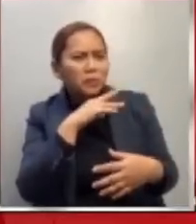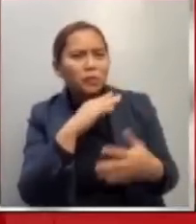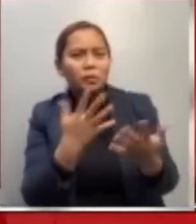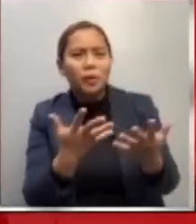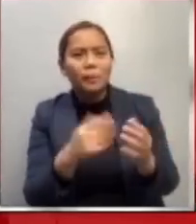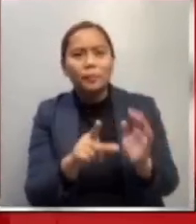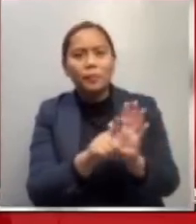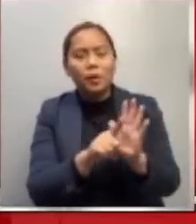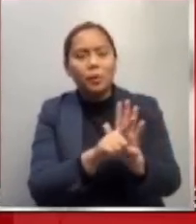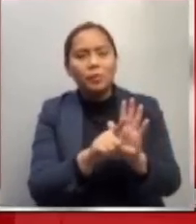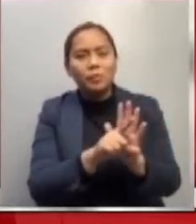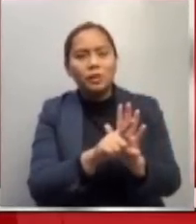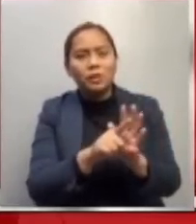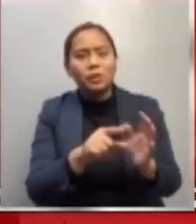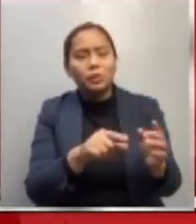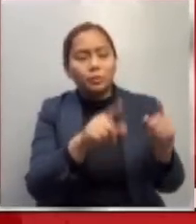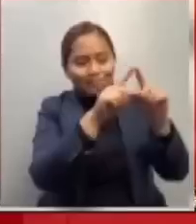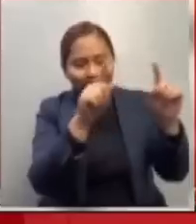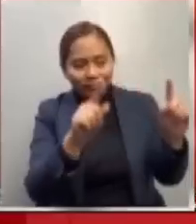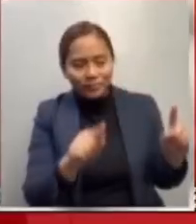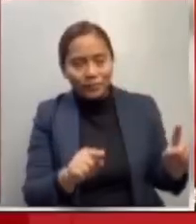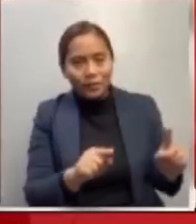na hindi tumapat sa oval, bawal pa rin.